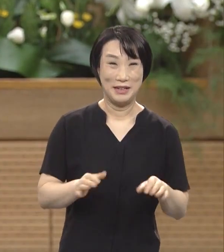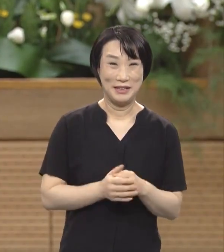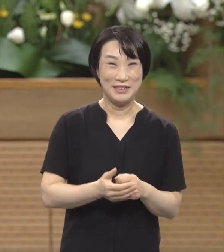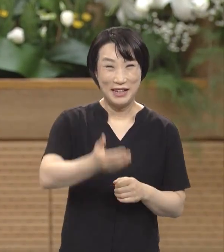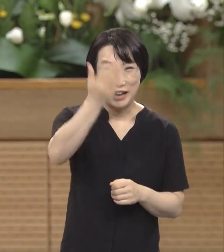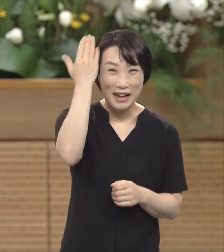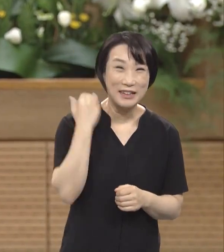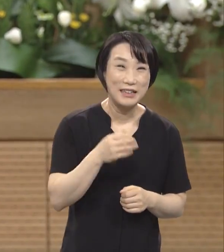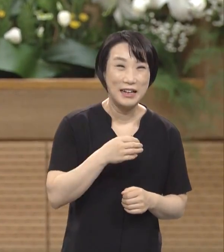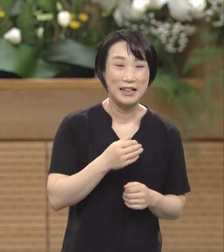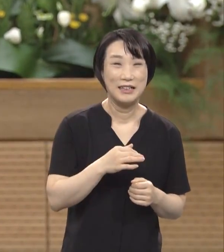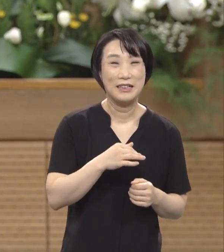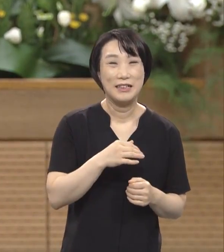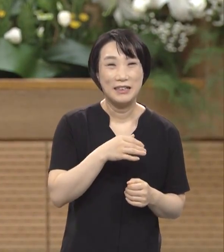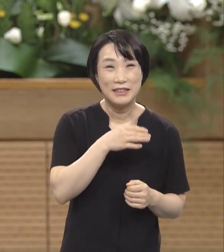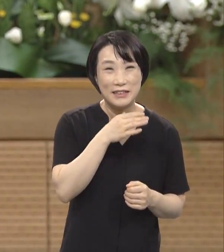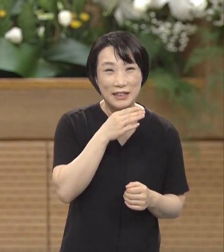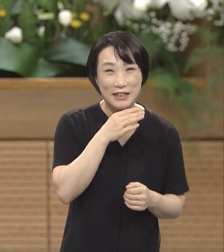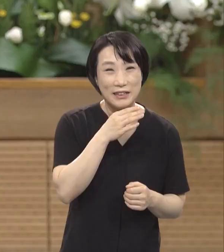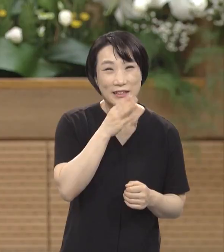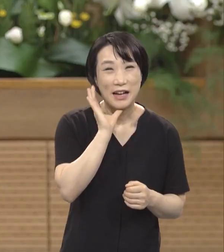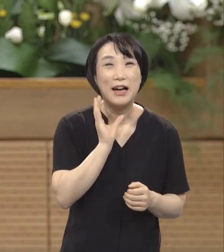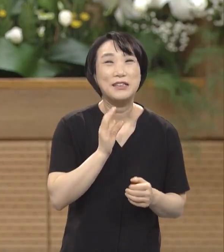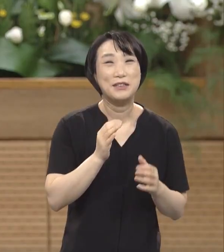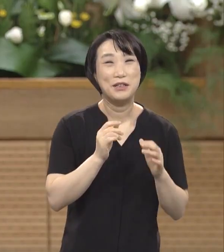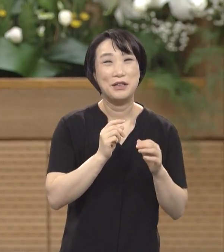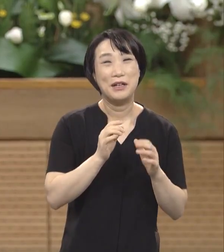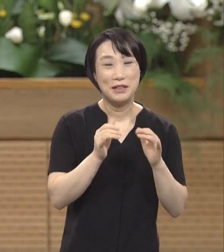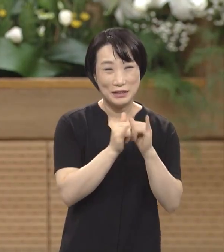어른들이 철들만 하면 죽어.